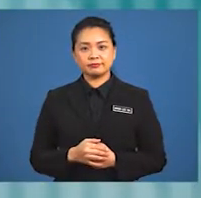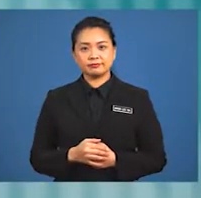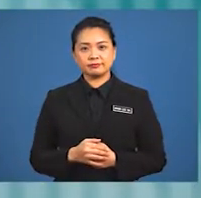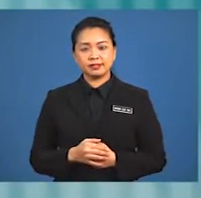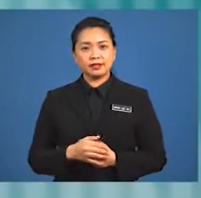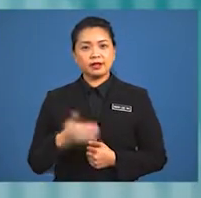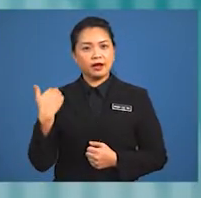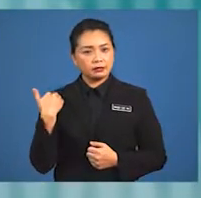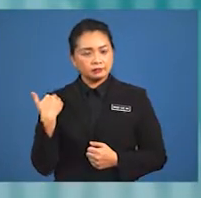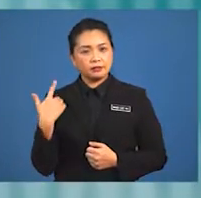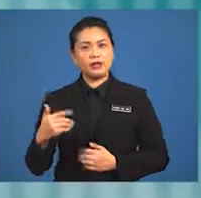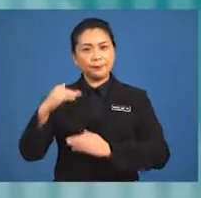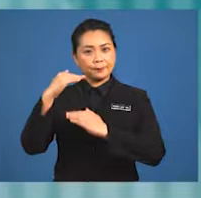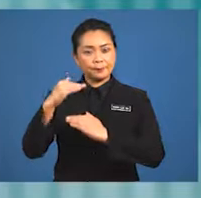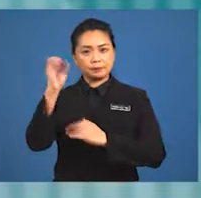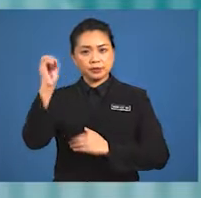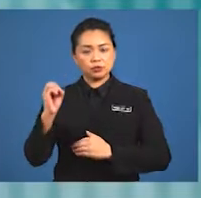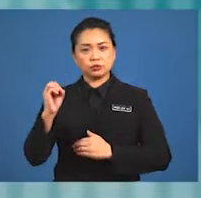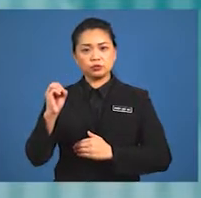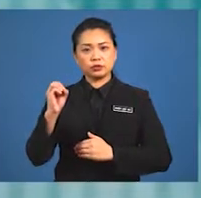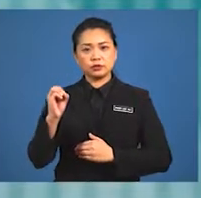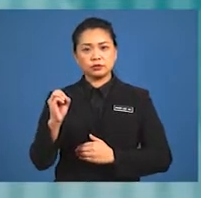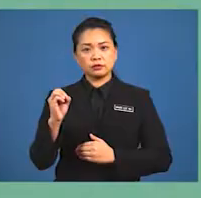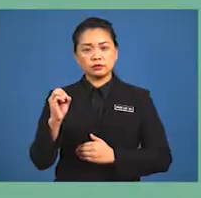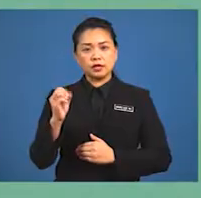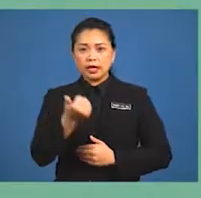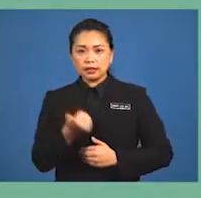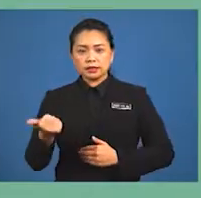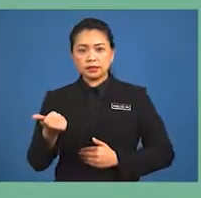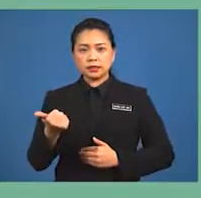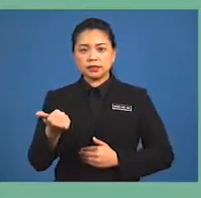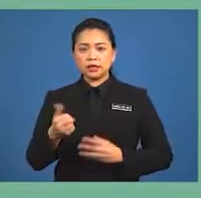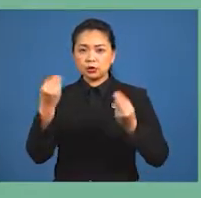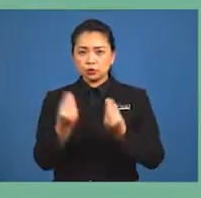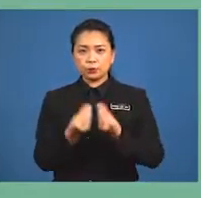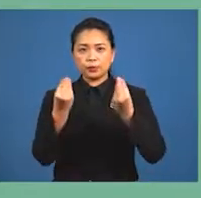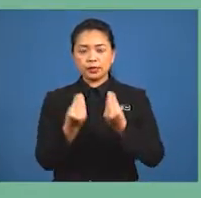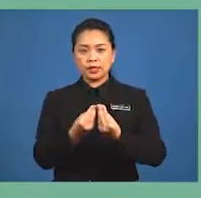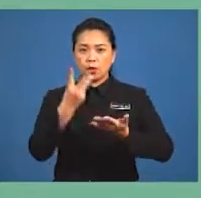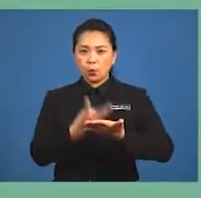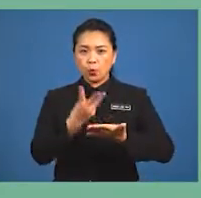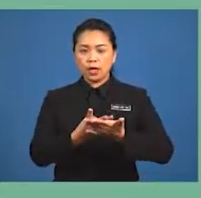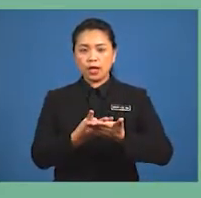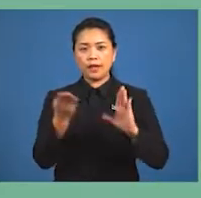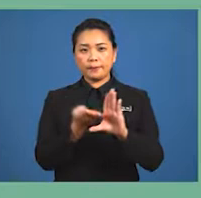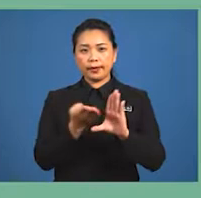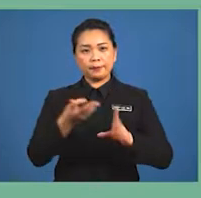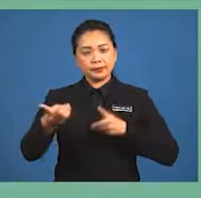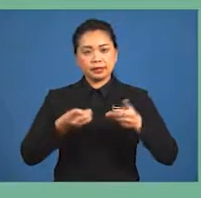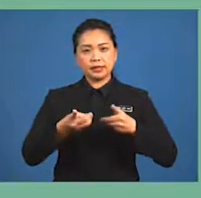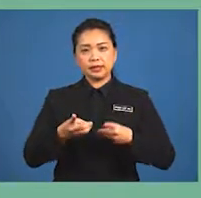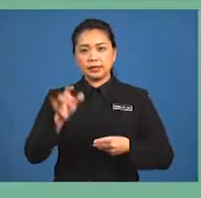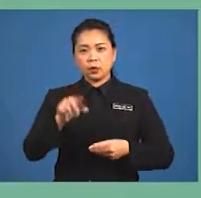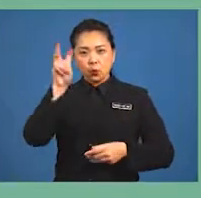Ia merupakan peratusan tertentu aset cadangan daripada jumlah deposit milik bank perdagangan yang